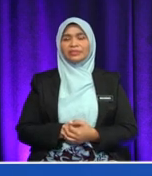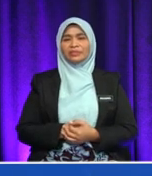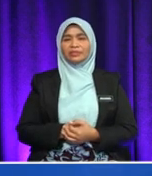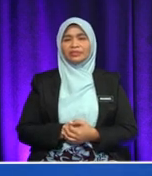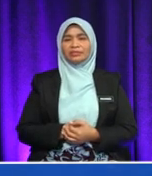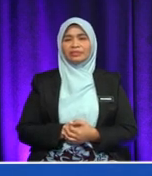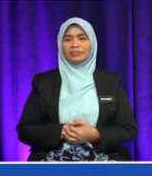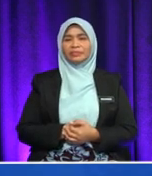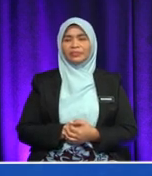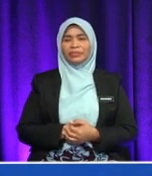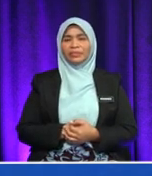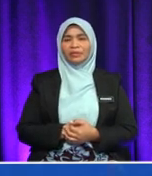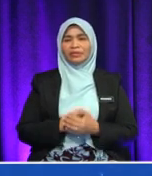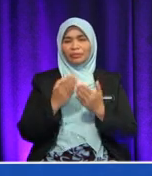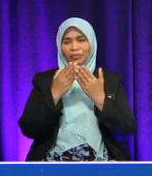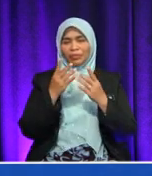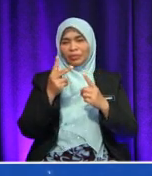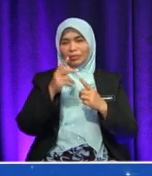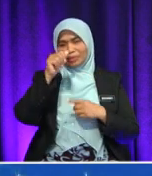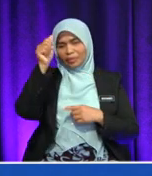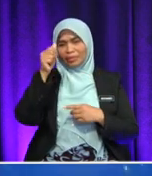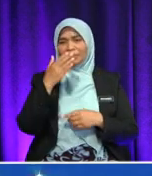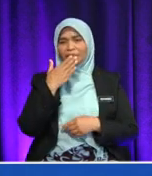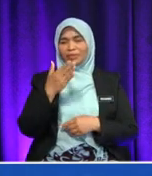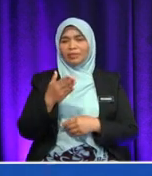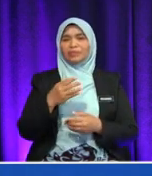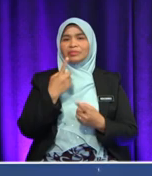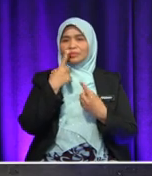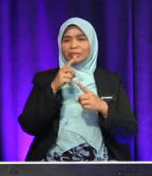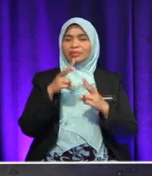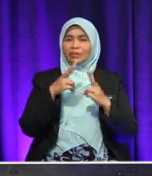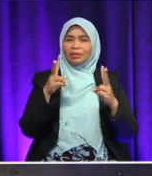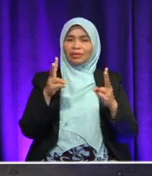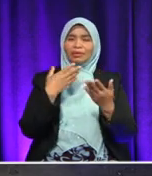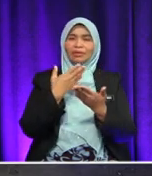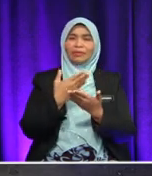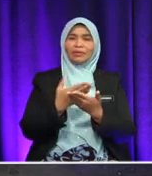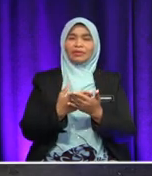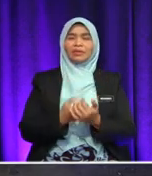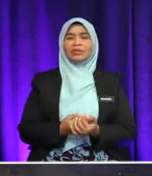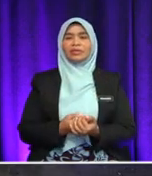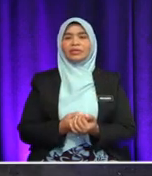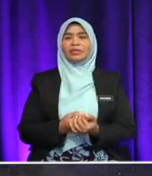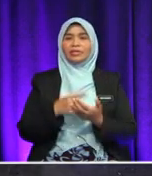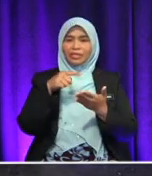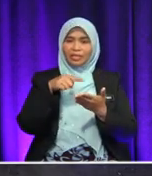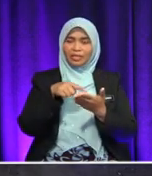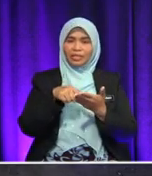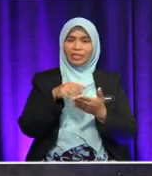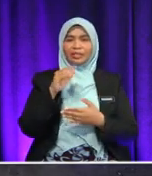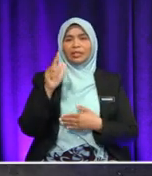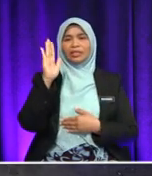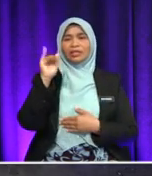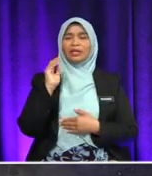Alhamdulillah Terima kasih Putri jawabannya sangat-sangat baik inilah yang kakak kita bincangkan pada hari ini